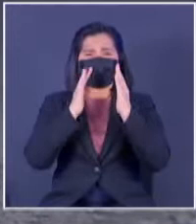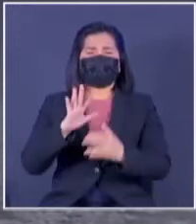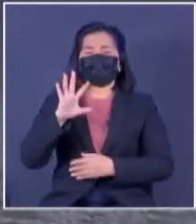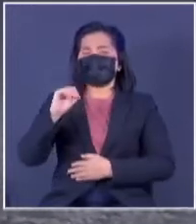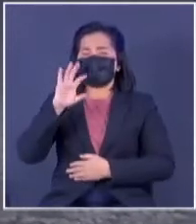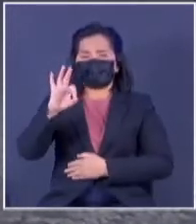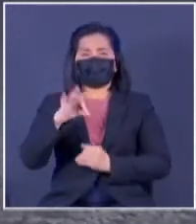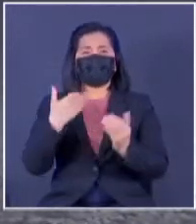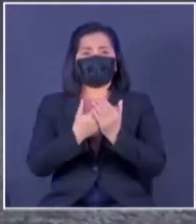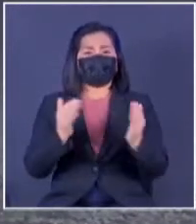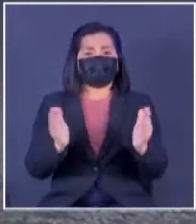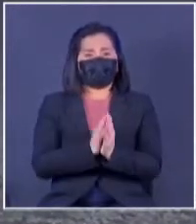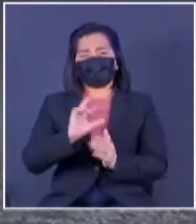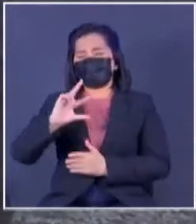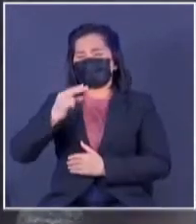ายรวมเป็นเงินจำนวน